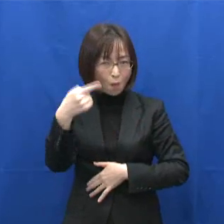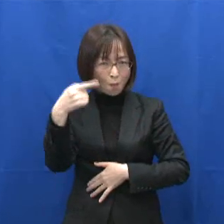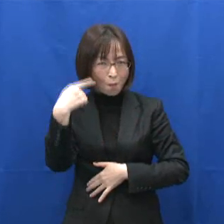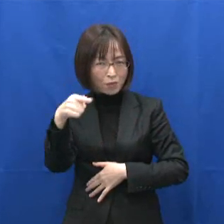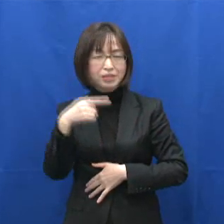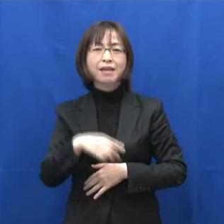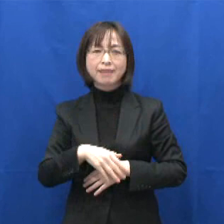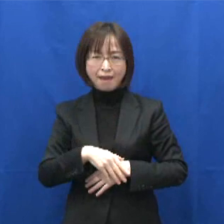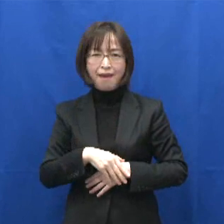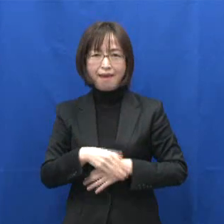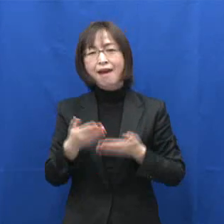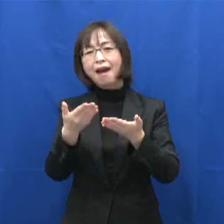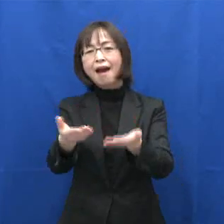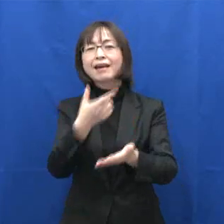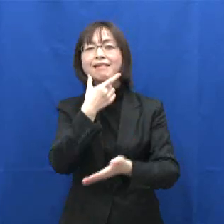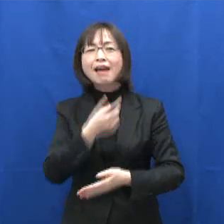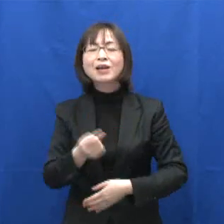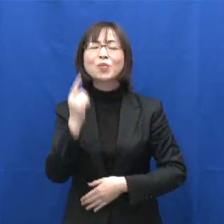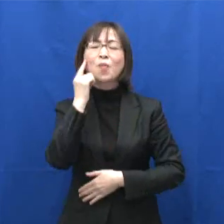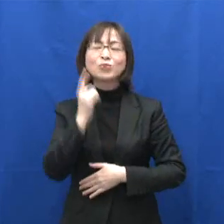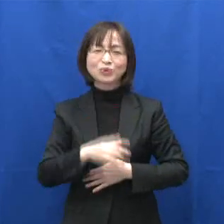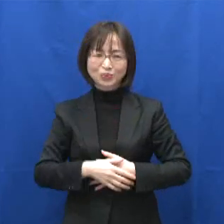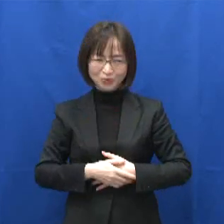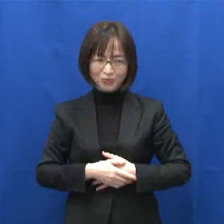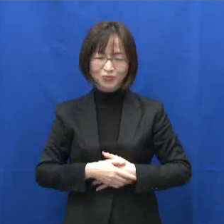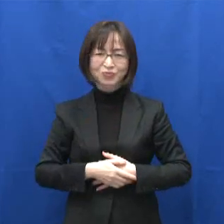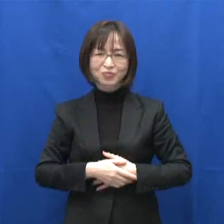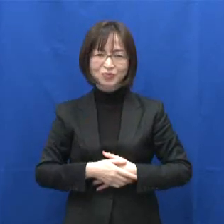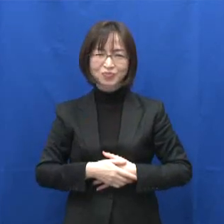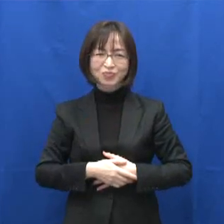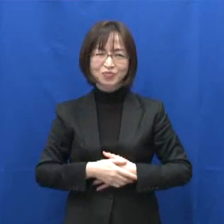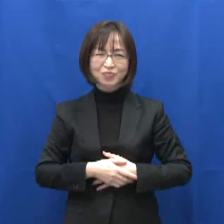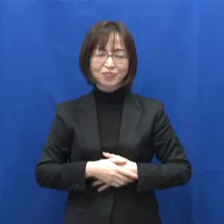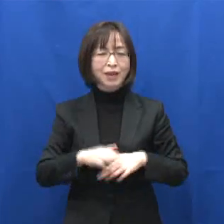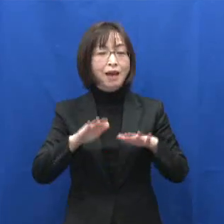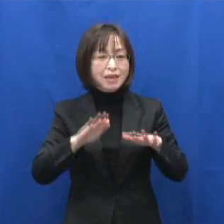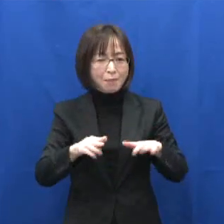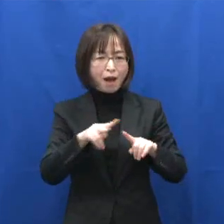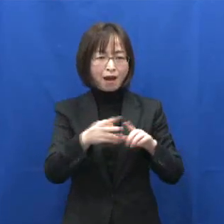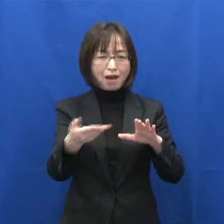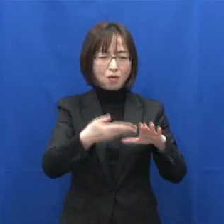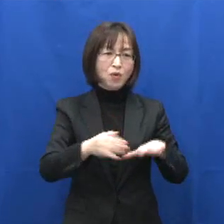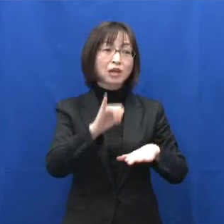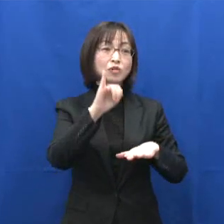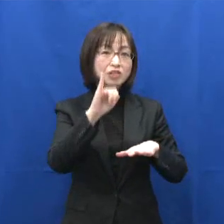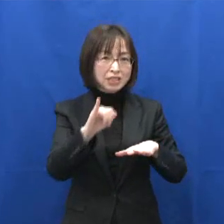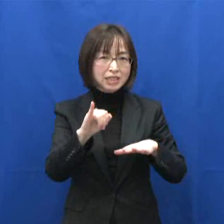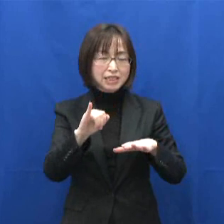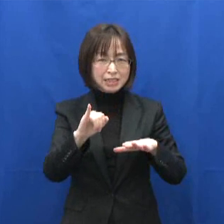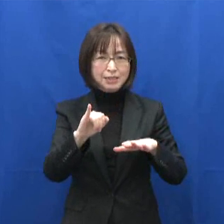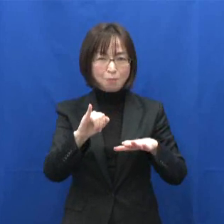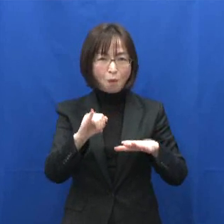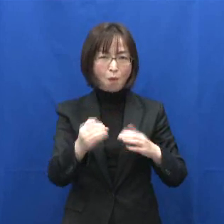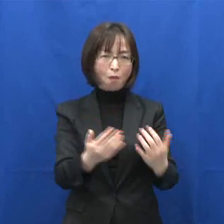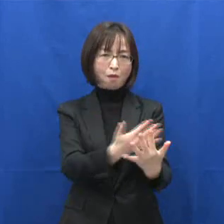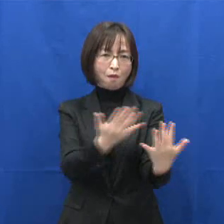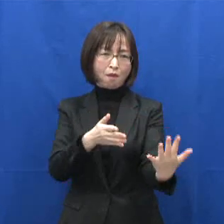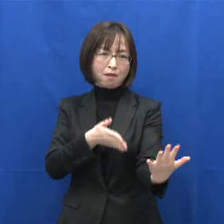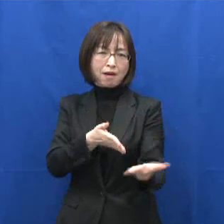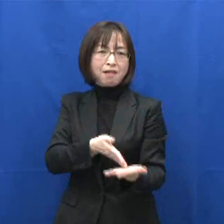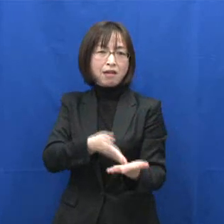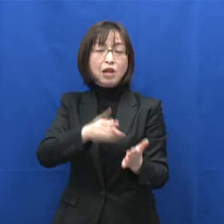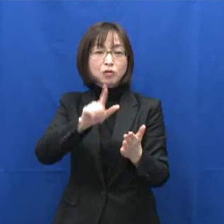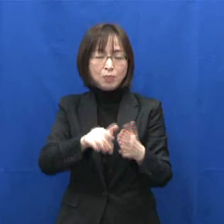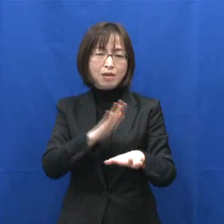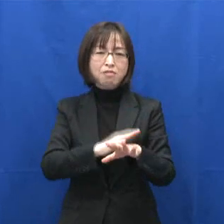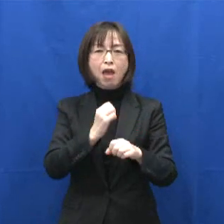い、 あげたいなと思いますよね。 はい、今はね、あの小池都知事も会見なんかで手作りマスクがちょっと話題になりまし